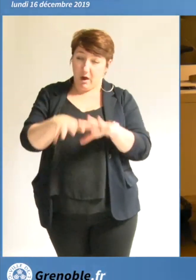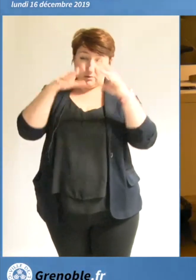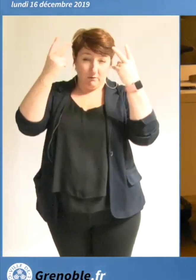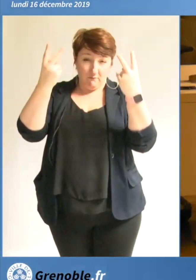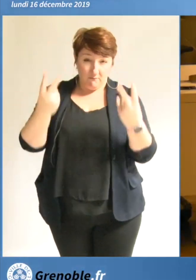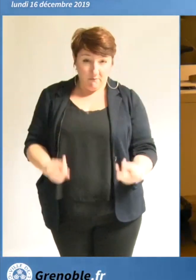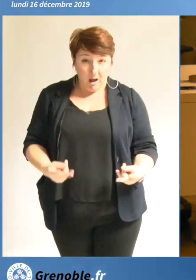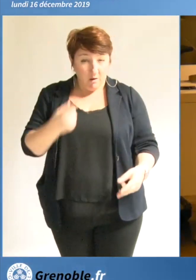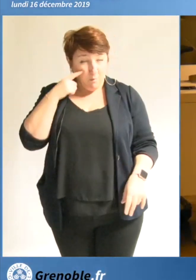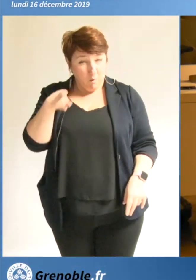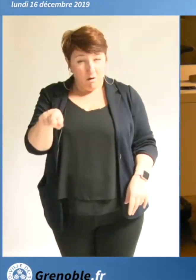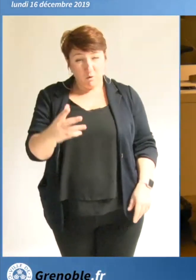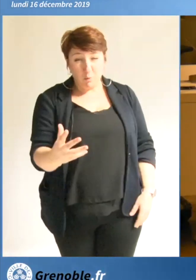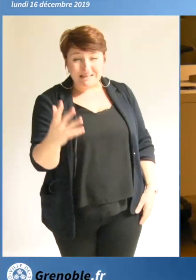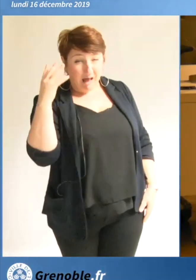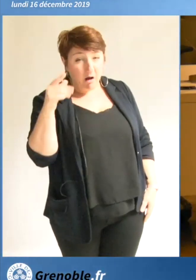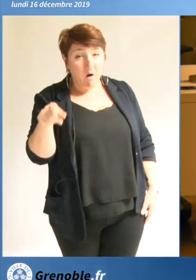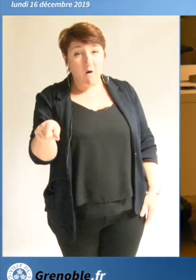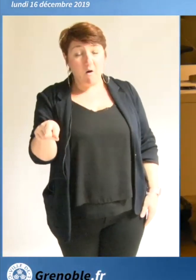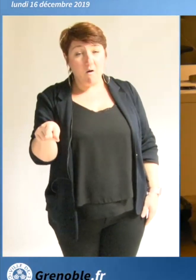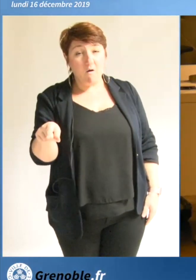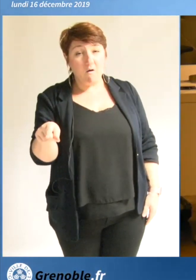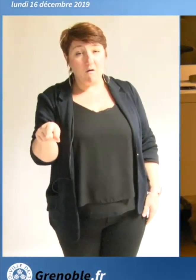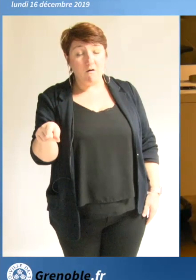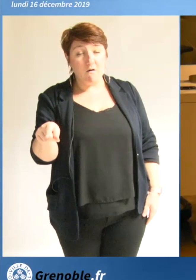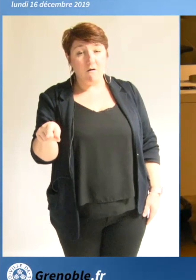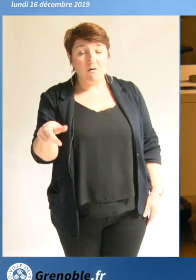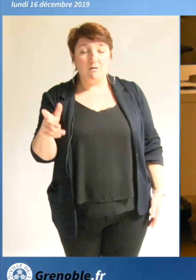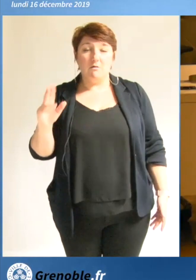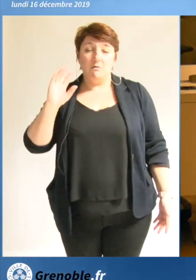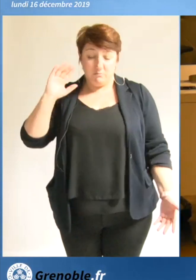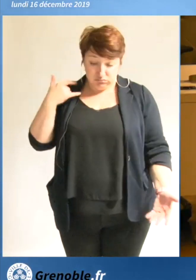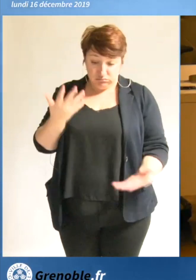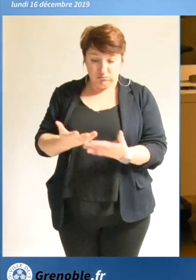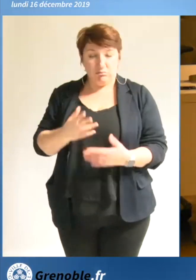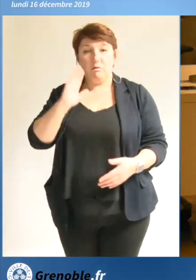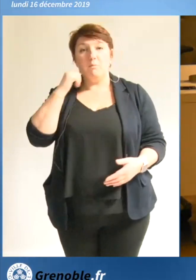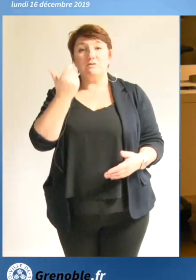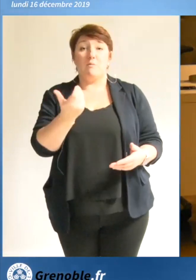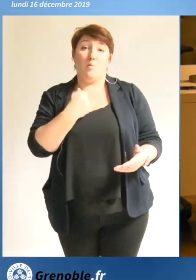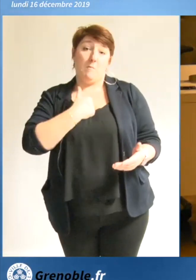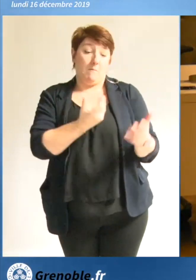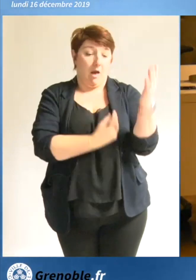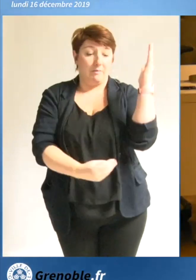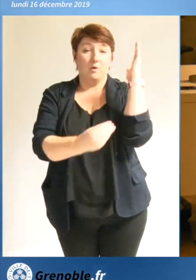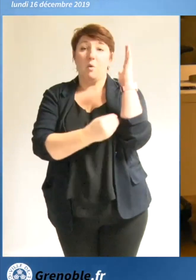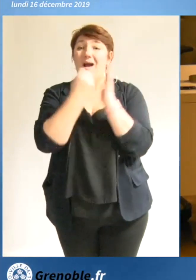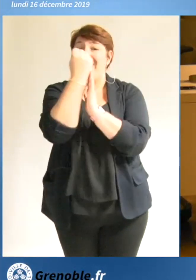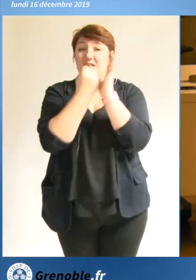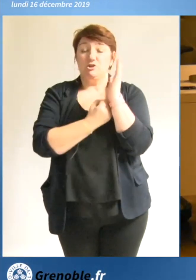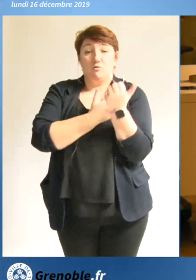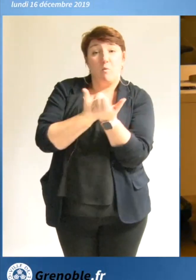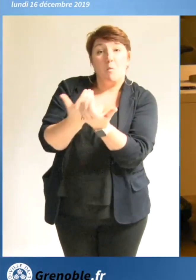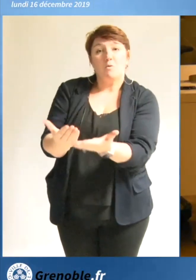depuis 5 ans. Donc c'est la raison pour laquelle j'ai rédigé un amendement que je vous propose et que compte tenu de ce qui a